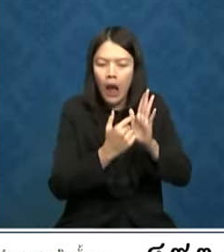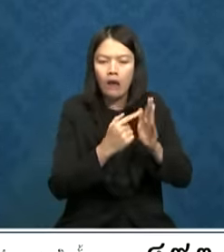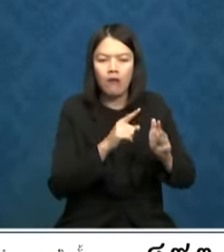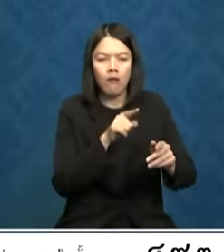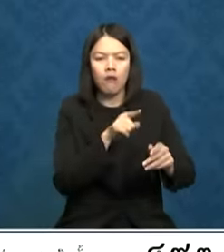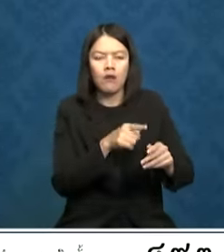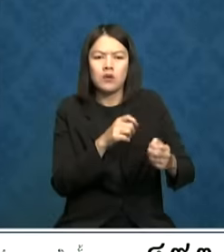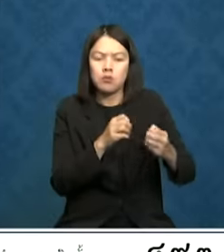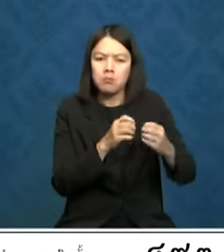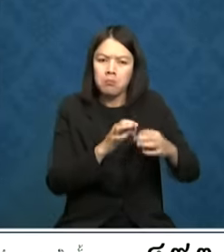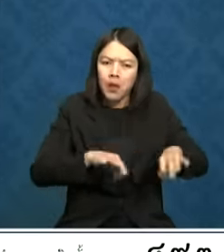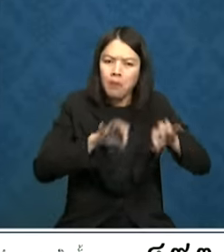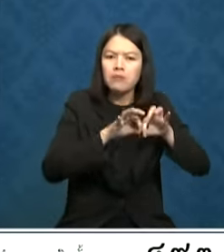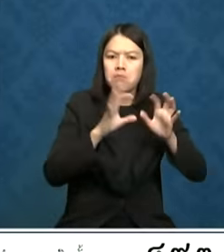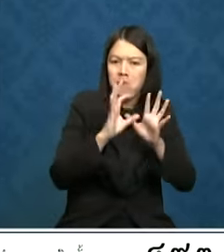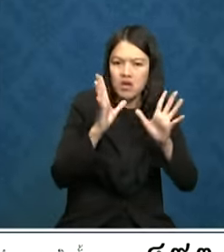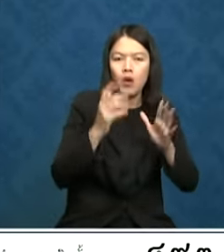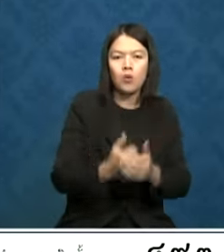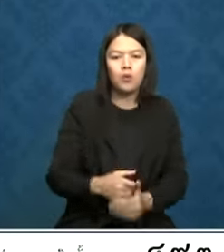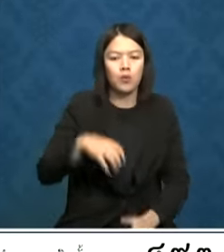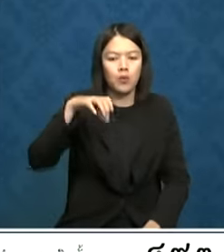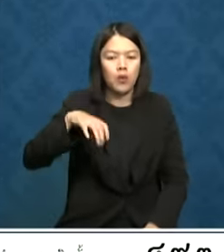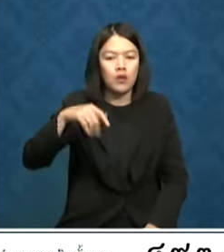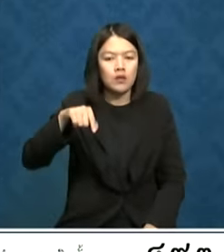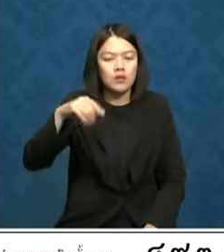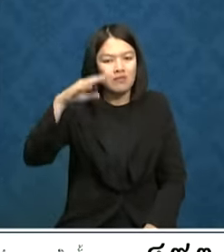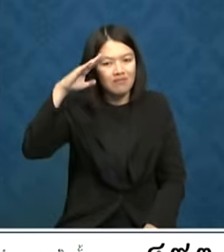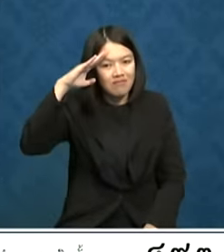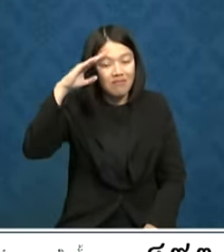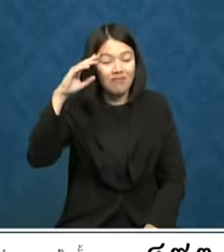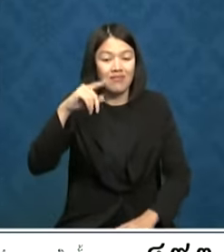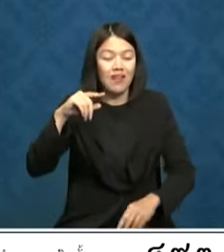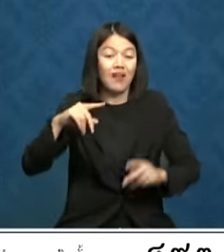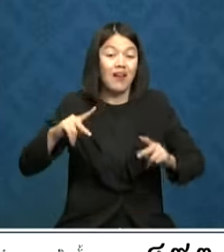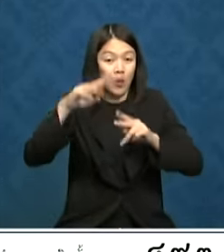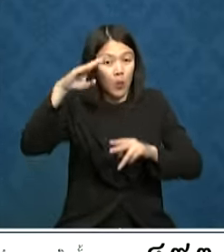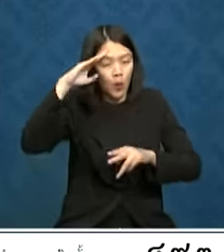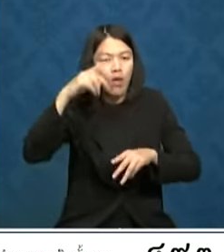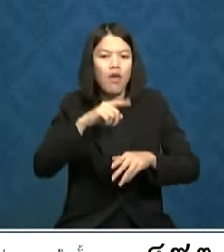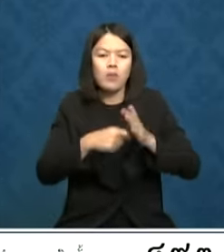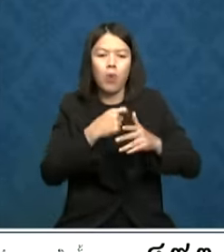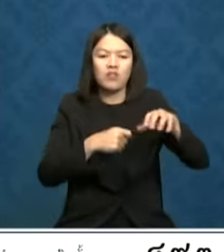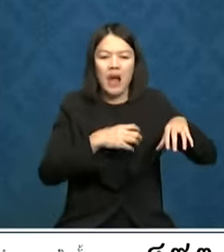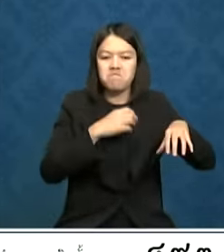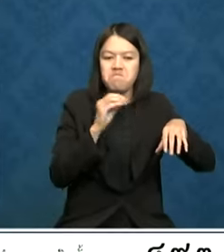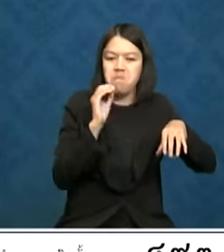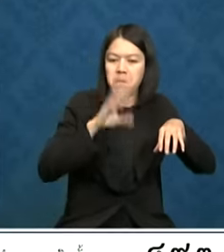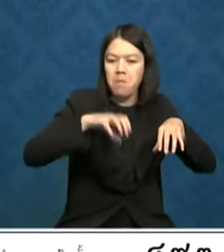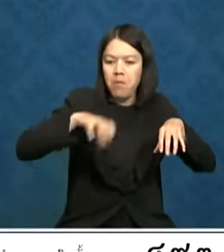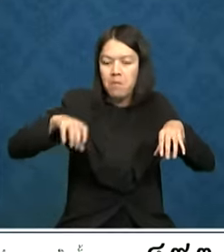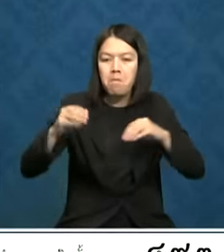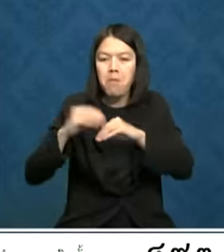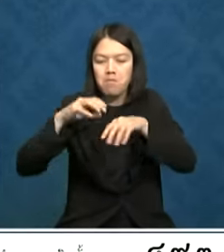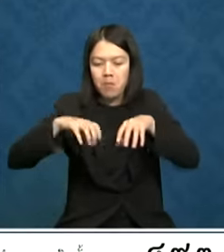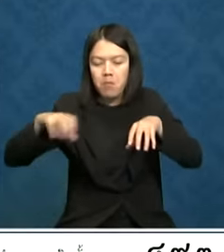ใช่ธุระของท่านนะคะโดยทางสำนักปลัดกลาโหมอ้างว่าเหตุผลที่ต้องขยายโรงงานเป็นเหตุผลด้านความมั่นคงเป็นการเพิ่มขีด